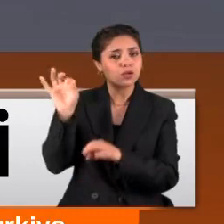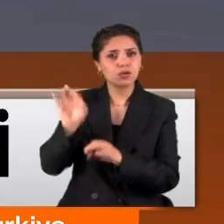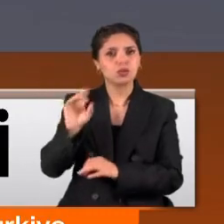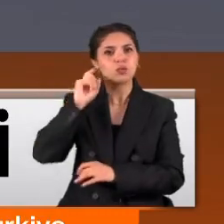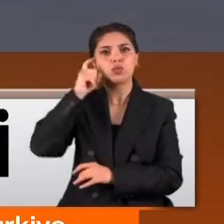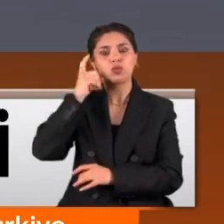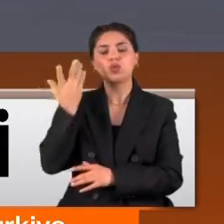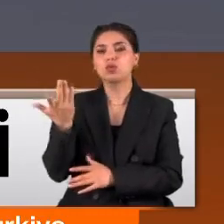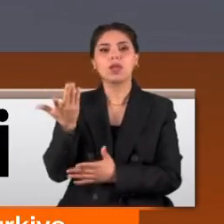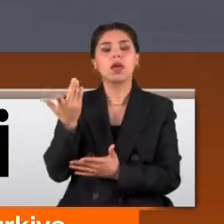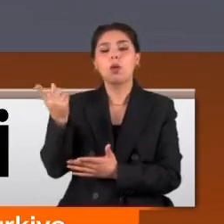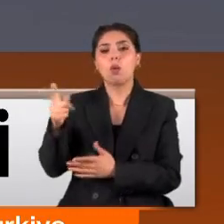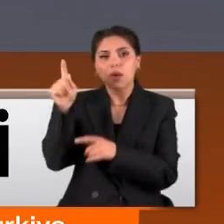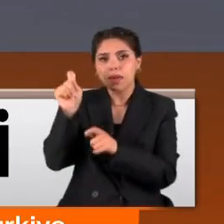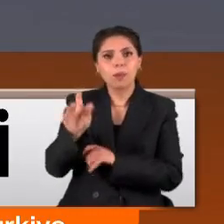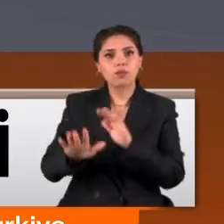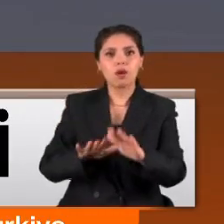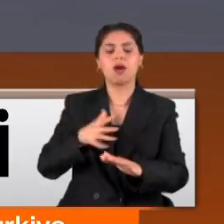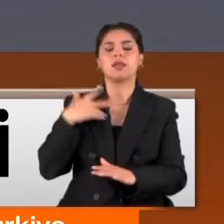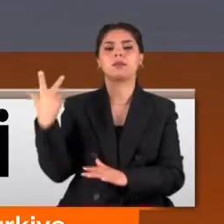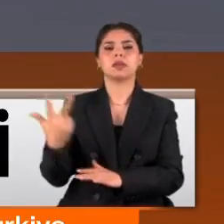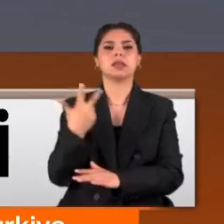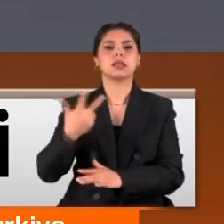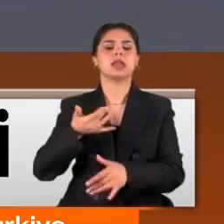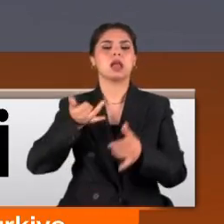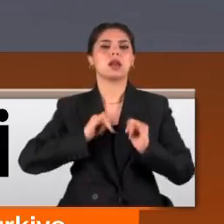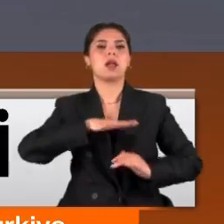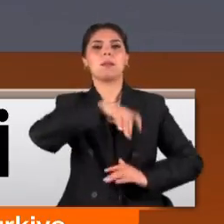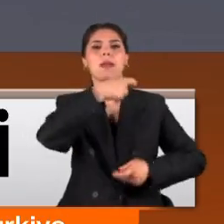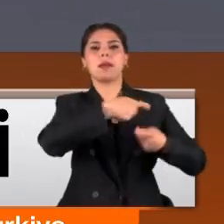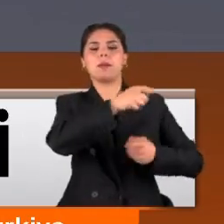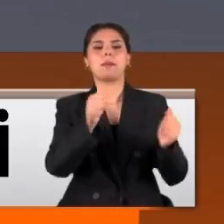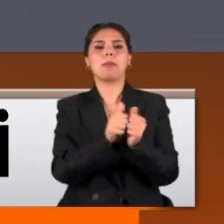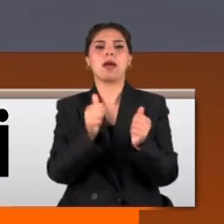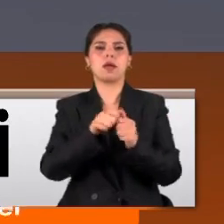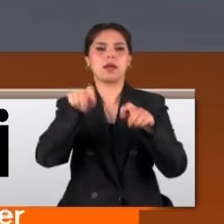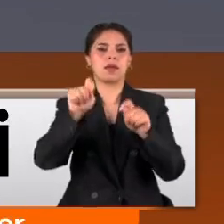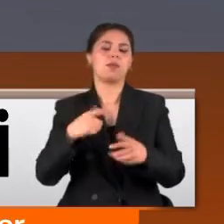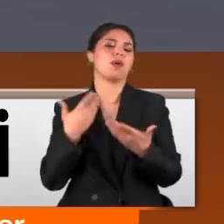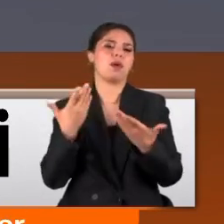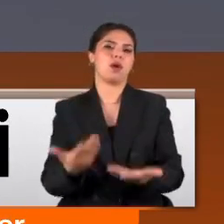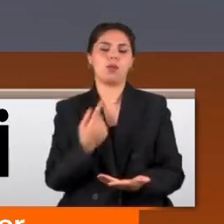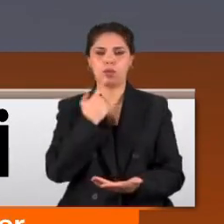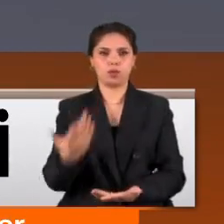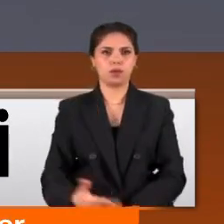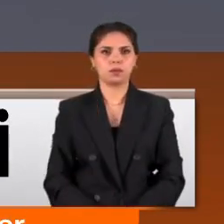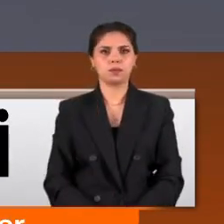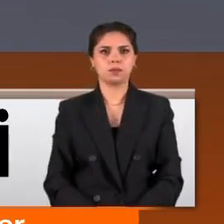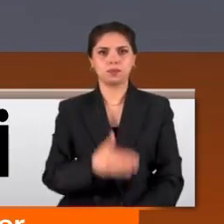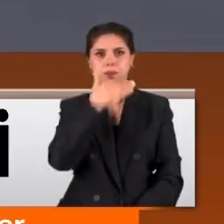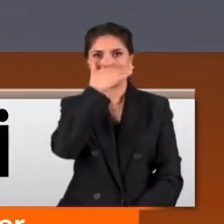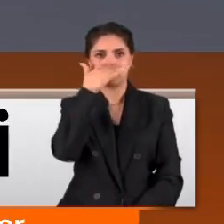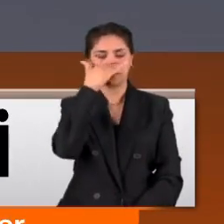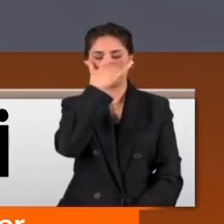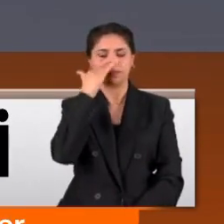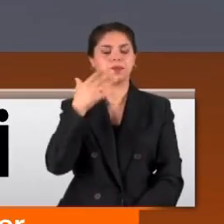andaki düşüncesi noktasında atacağı adımları süratle, rahatlıkla Merkez Bankası'yla beraber atmasını kabullendik diye ekledi. Finans